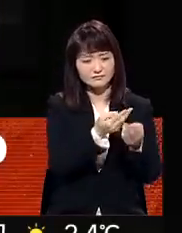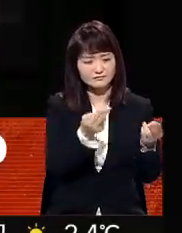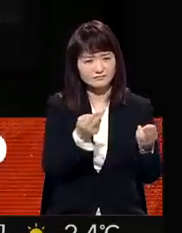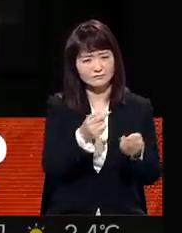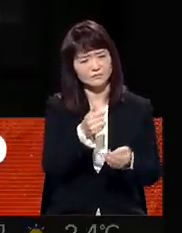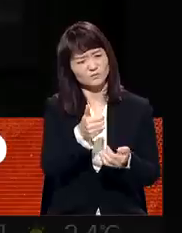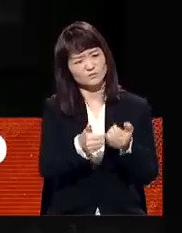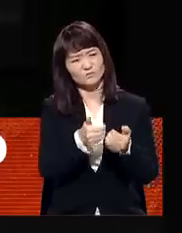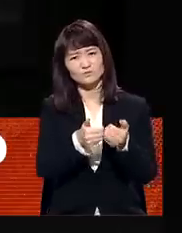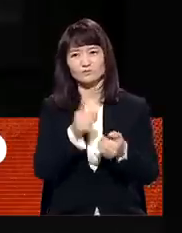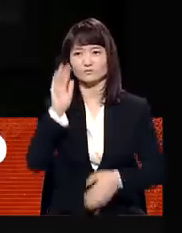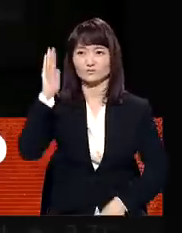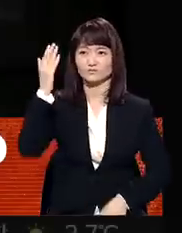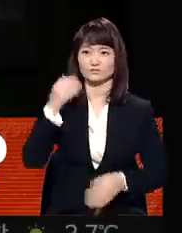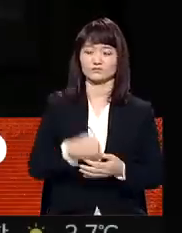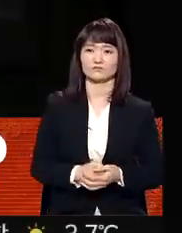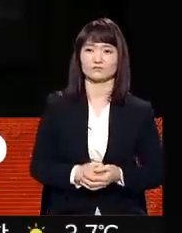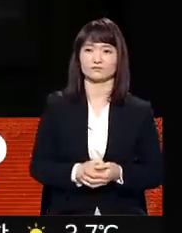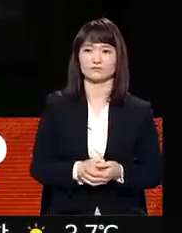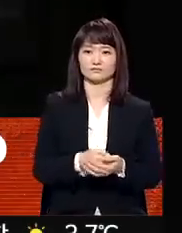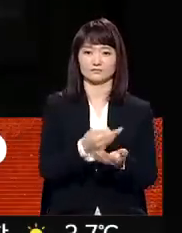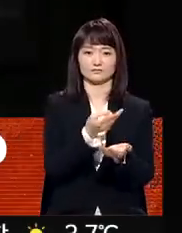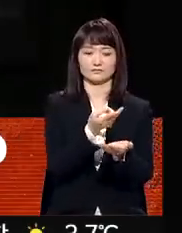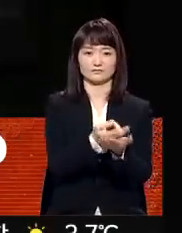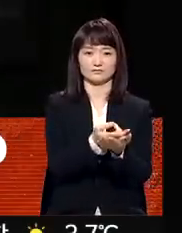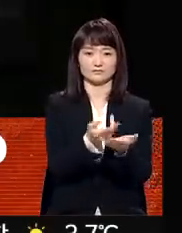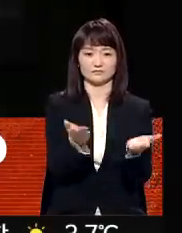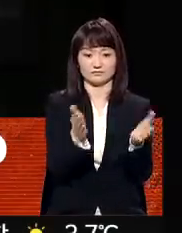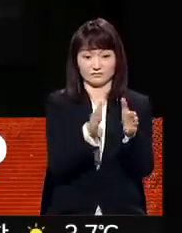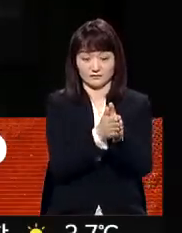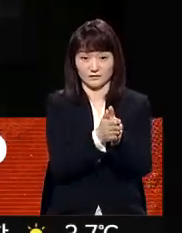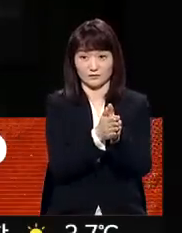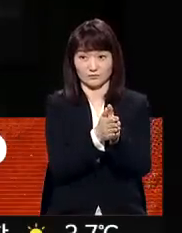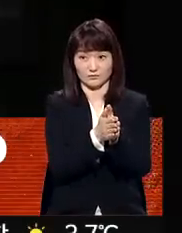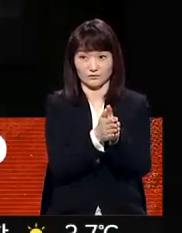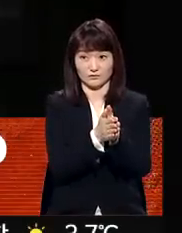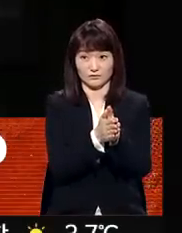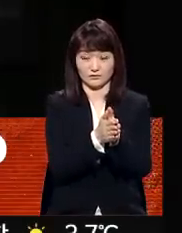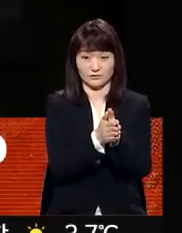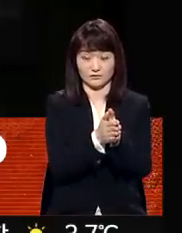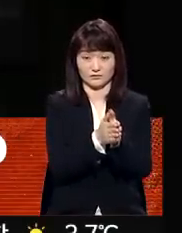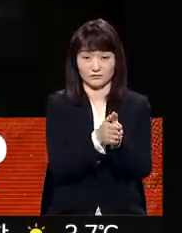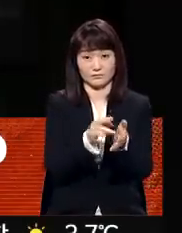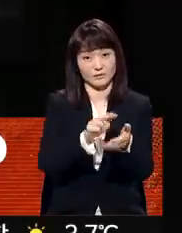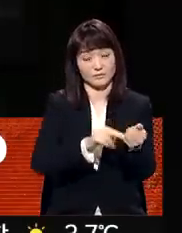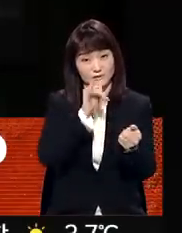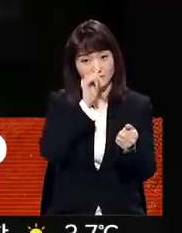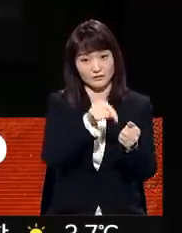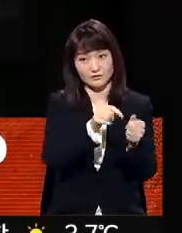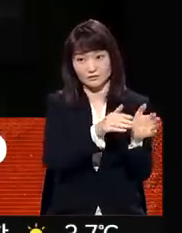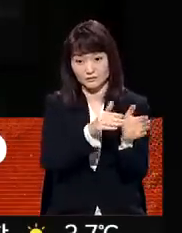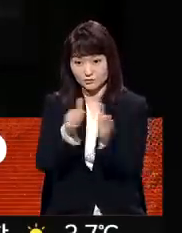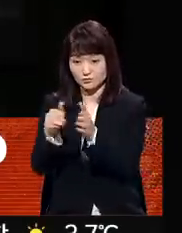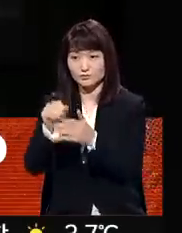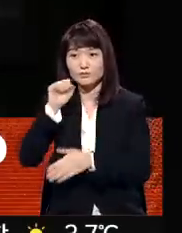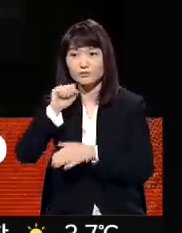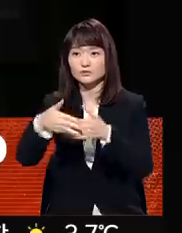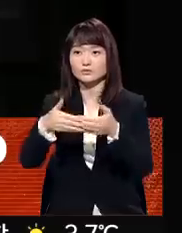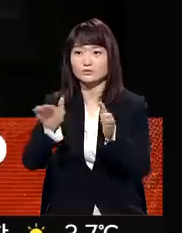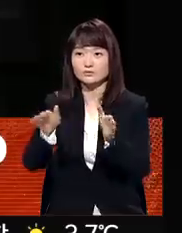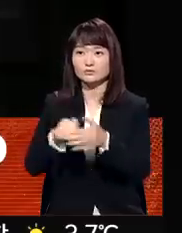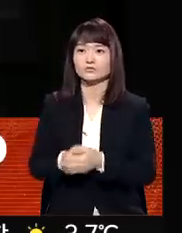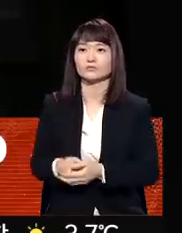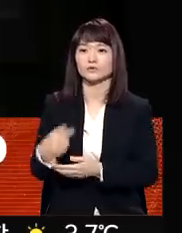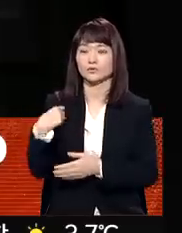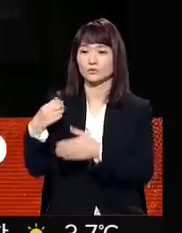생각도 들고 또 요즘은 이렇게 접히는 토퍼도 잘 나오거든요 그런 거 구비해 놨다가 뭐 취미방이든 거실이든 깔아드리면 다 쾌적하게